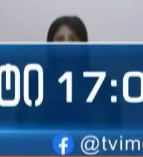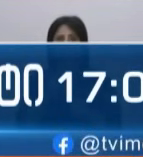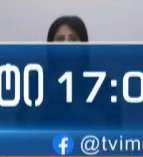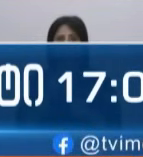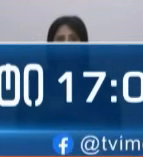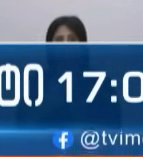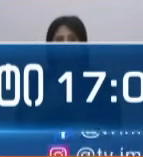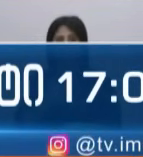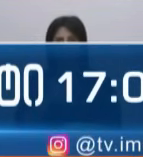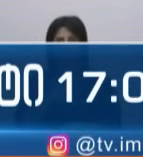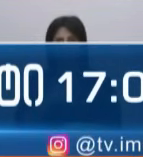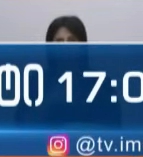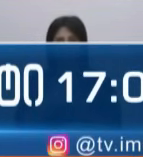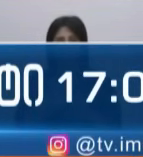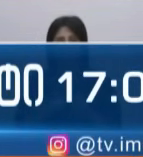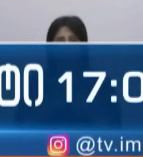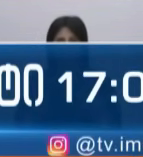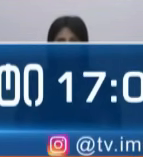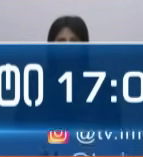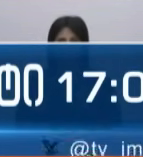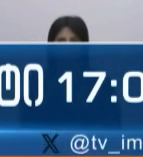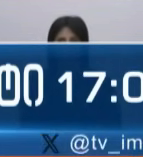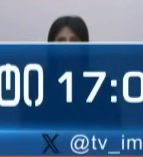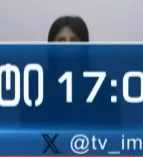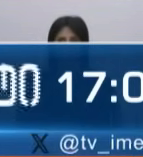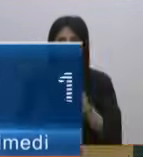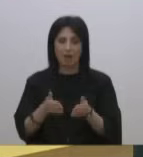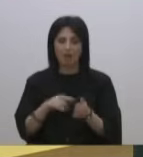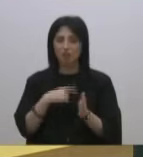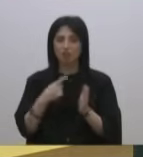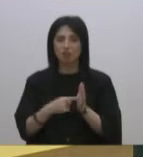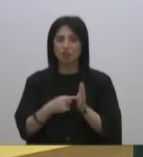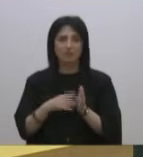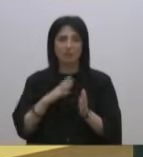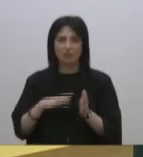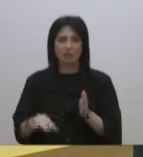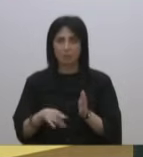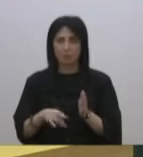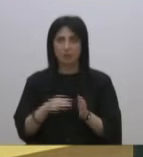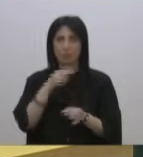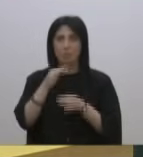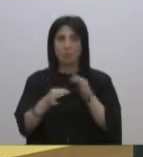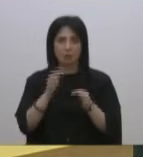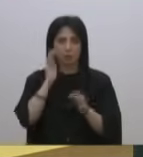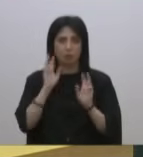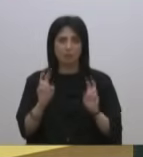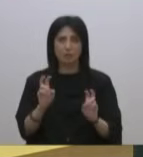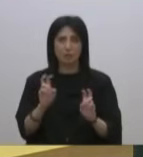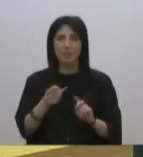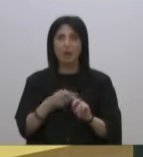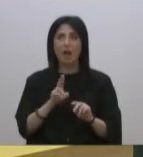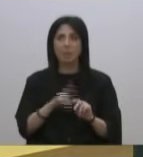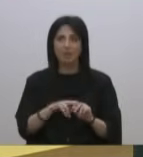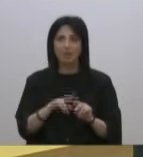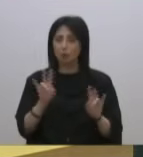რატომ გაშინებთ გამჭვირვალობა? აქ შეკითხები დასმული არ ყოფილა პასუხების მოსასმენად.